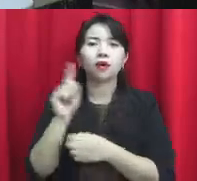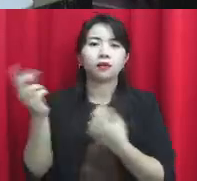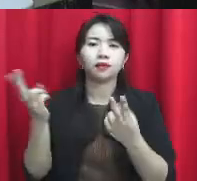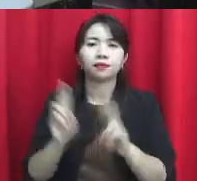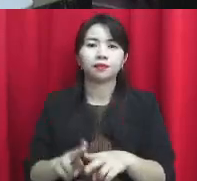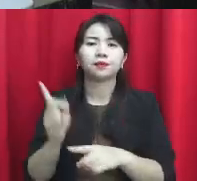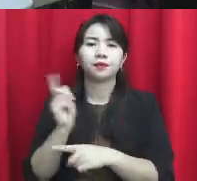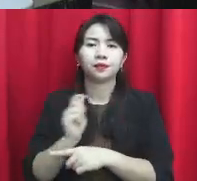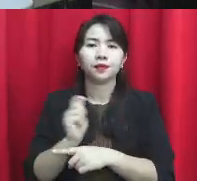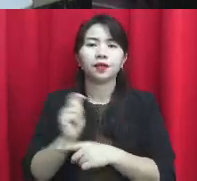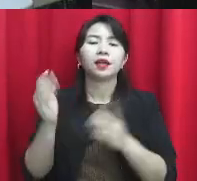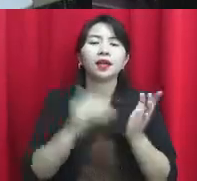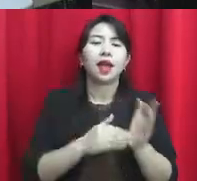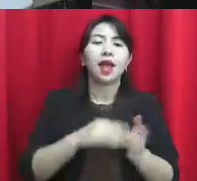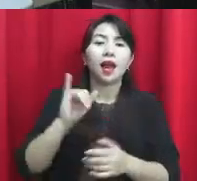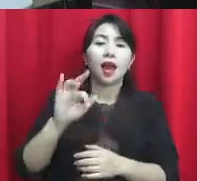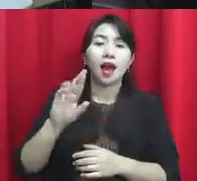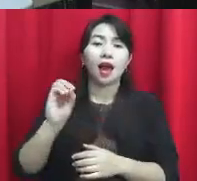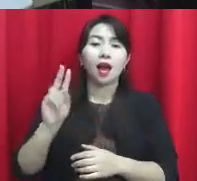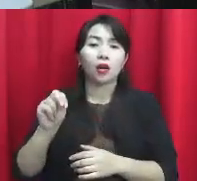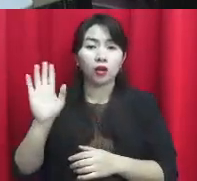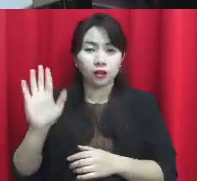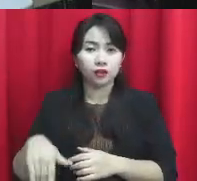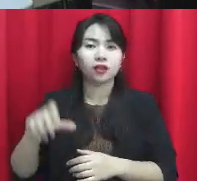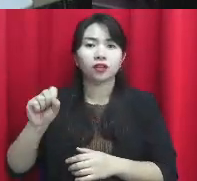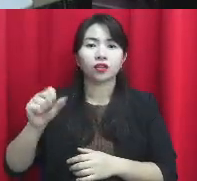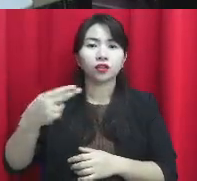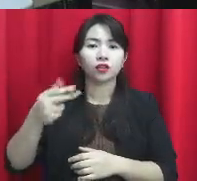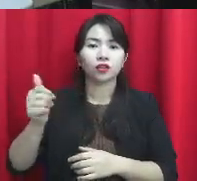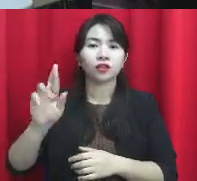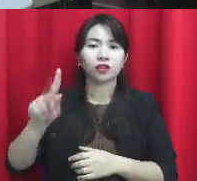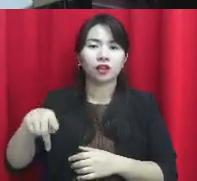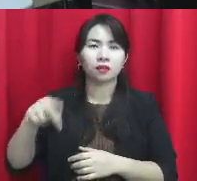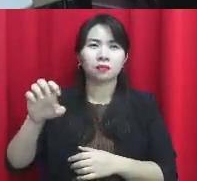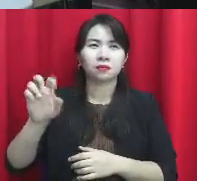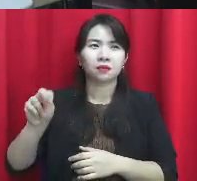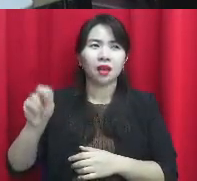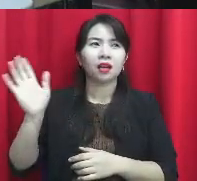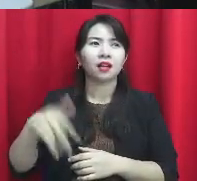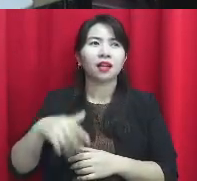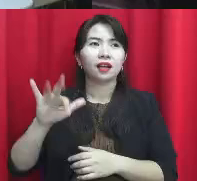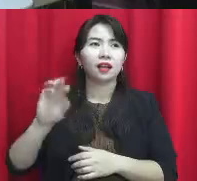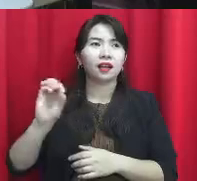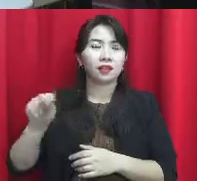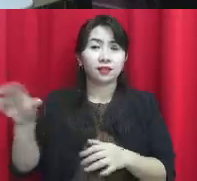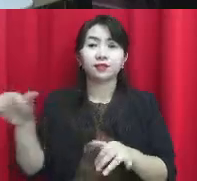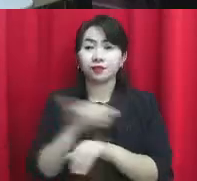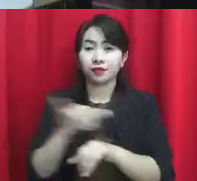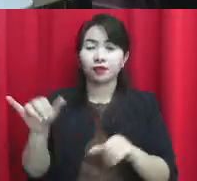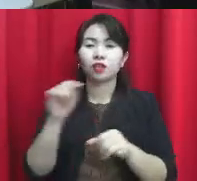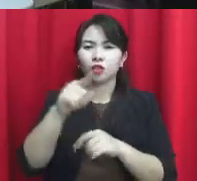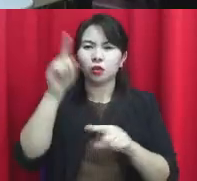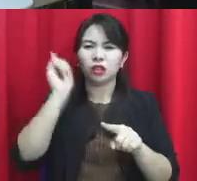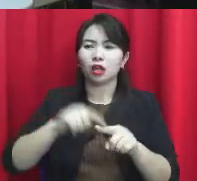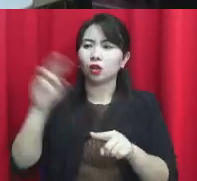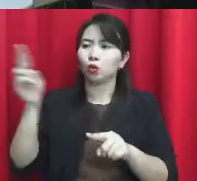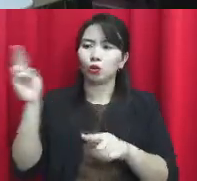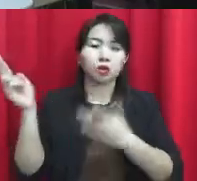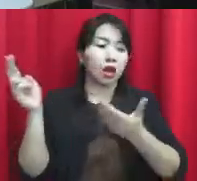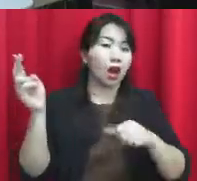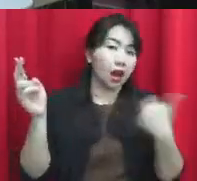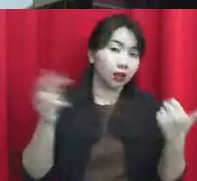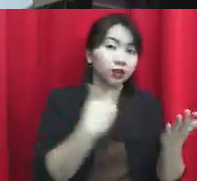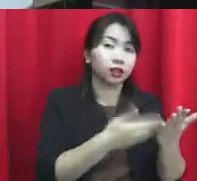iron sharpen at iron Yan ang tatandaan niyo hindi mo pwedeng i-share ang iron using wood or anything